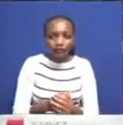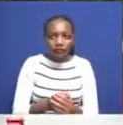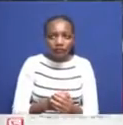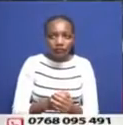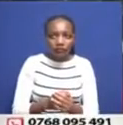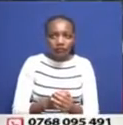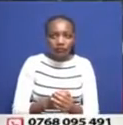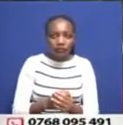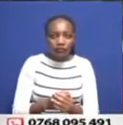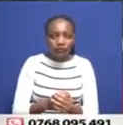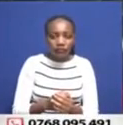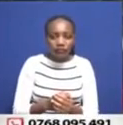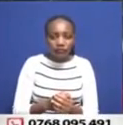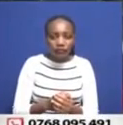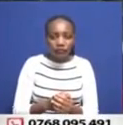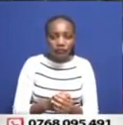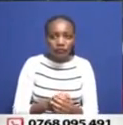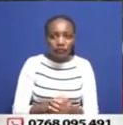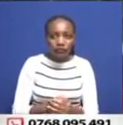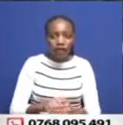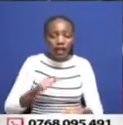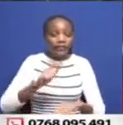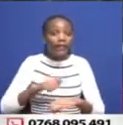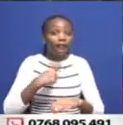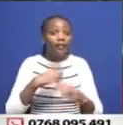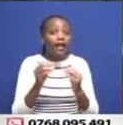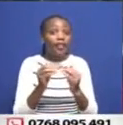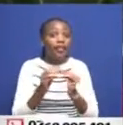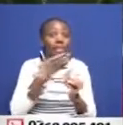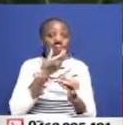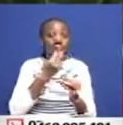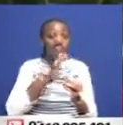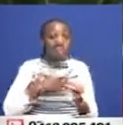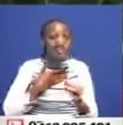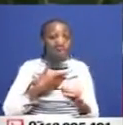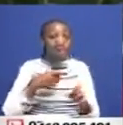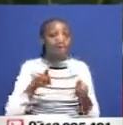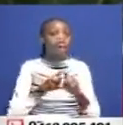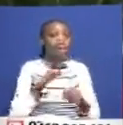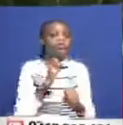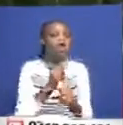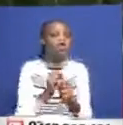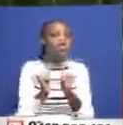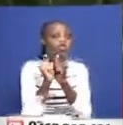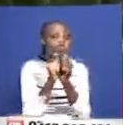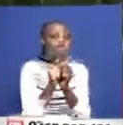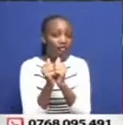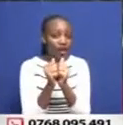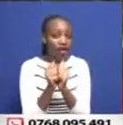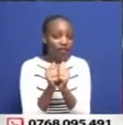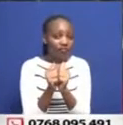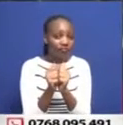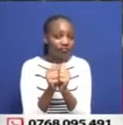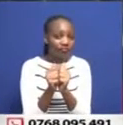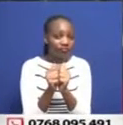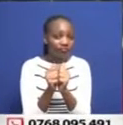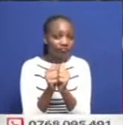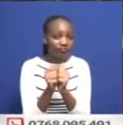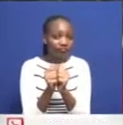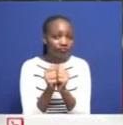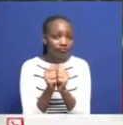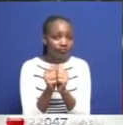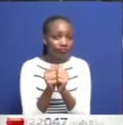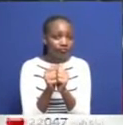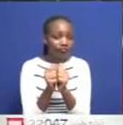Ikaniinua ndio kabaka tulipokutana na yeye tukifanya kazi katika Novo Hotel kama waiters na nini.